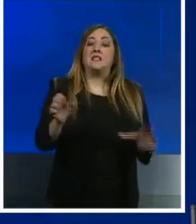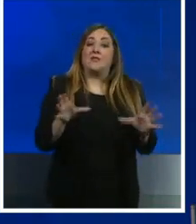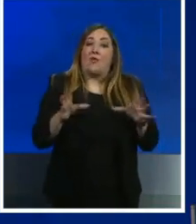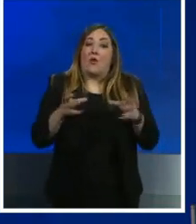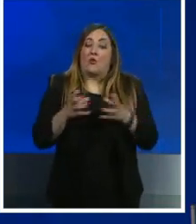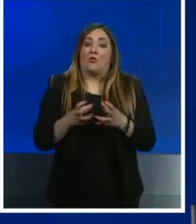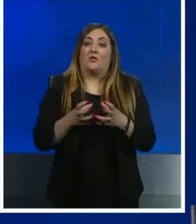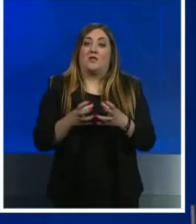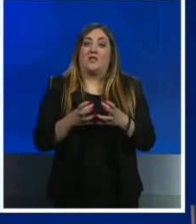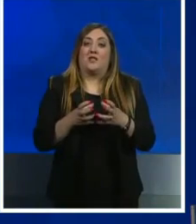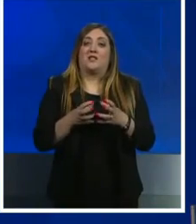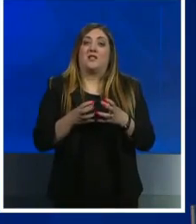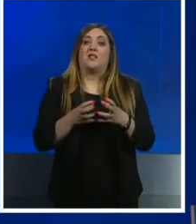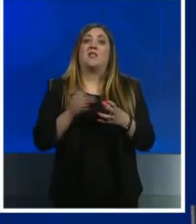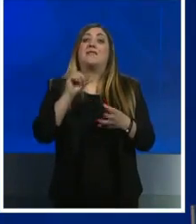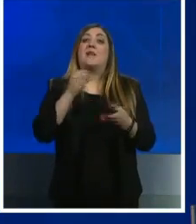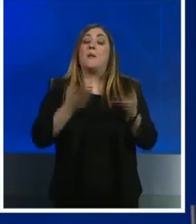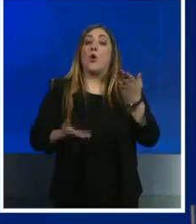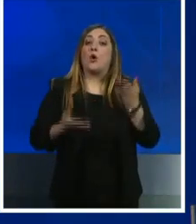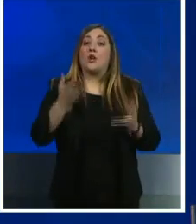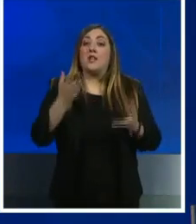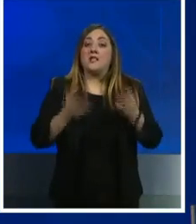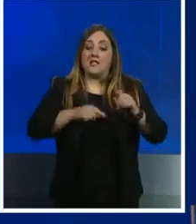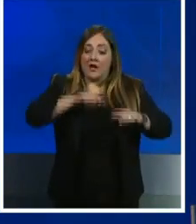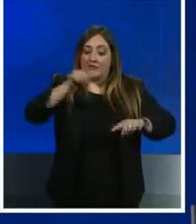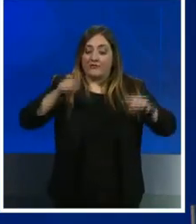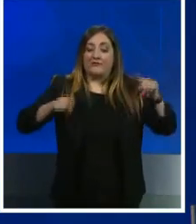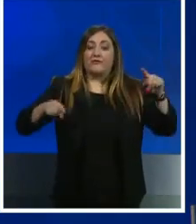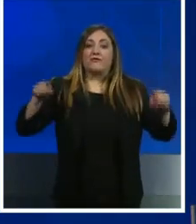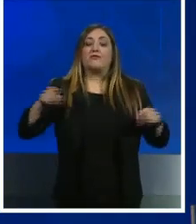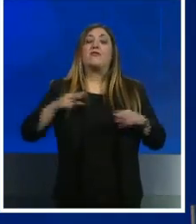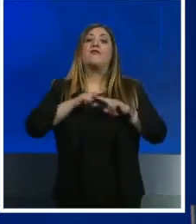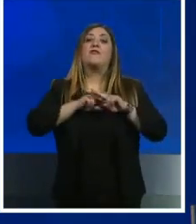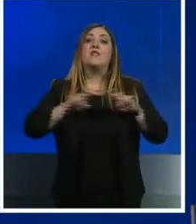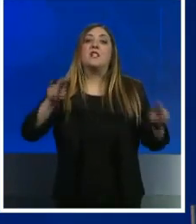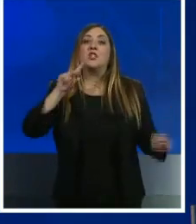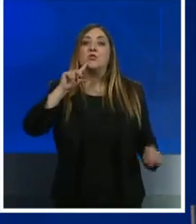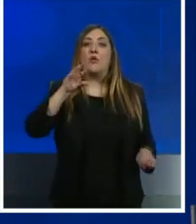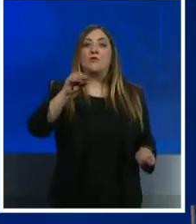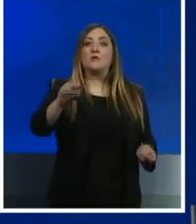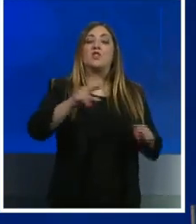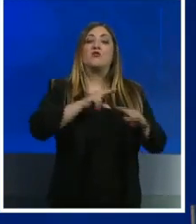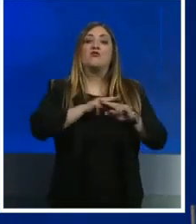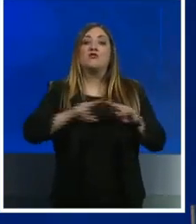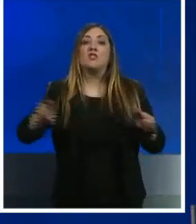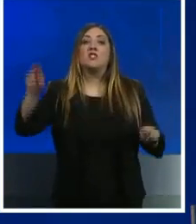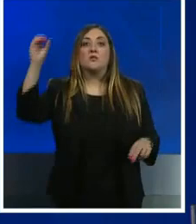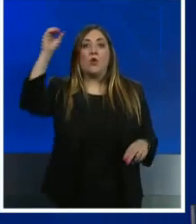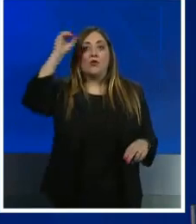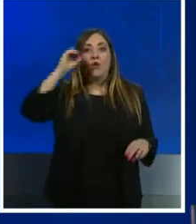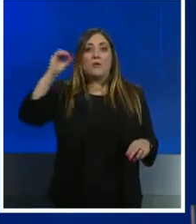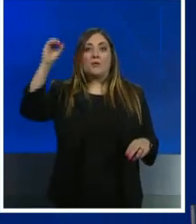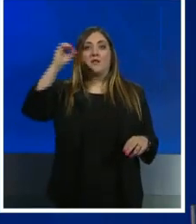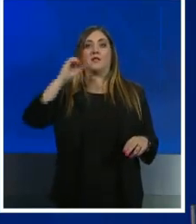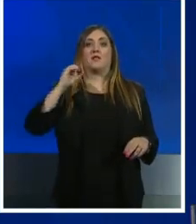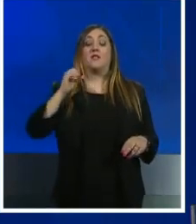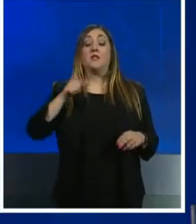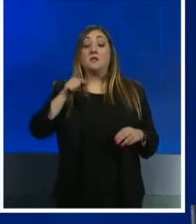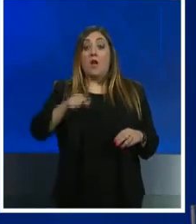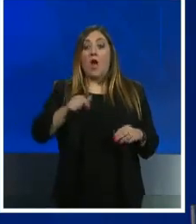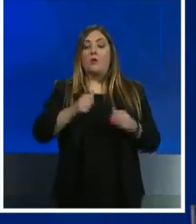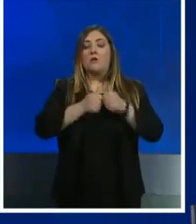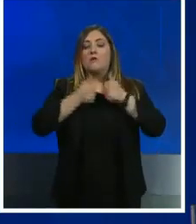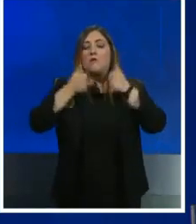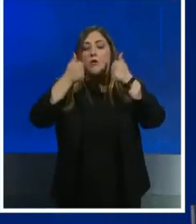rappreżentattiva. Li l-libertà tal-espressjoni, l-libertà tal-fema, tal-assoċjazzjoni huma sagrosanti. U